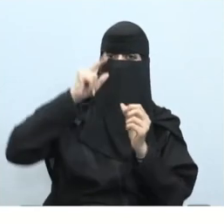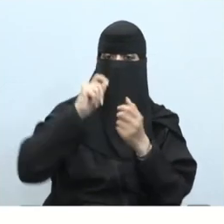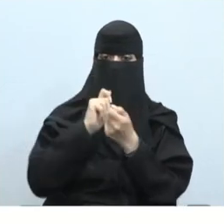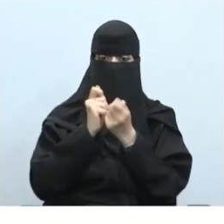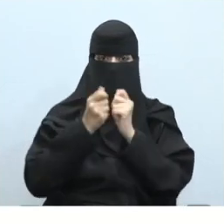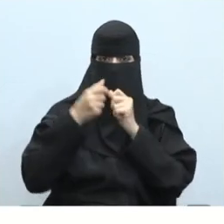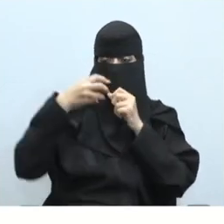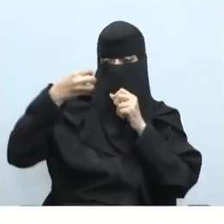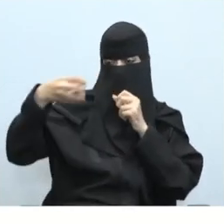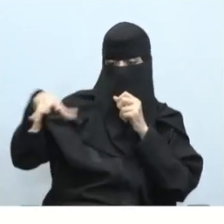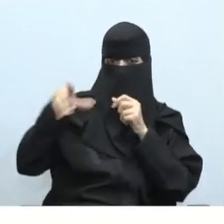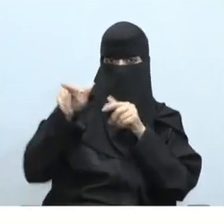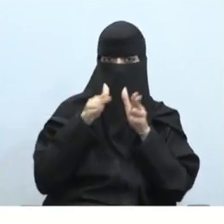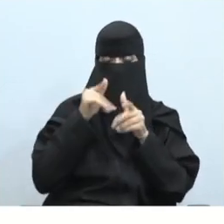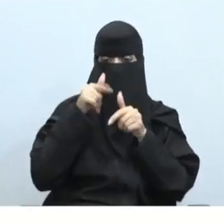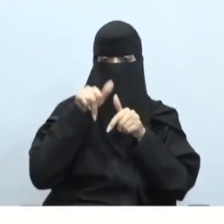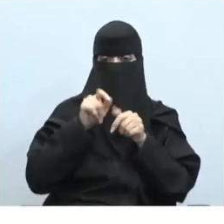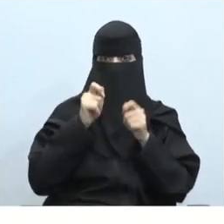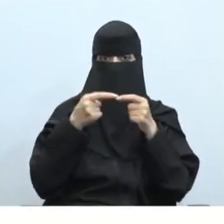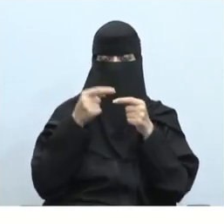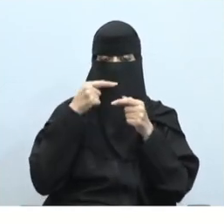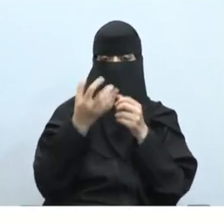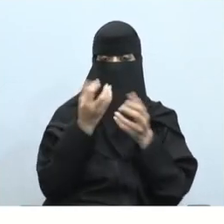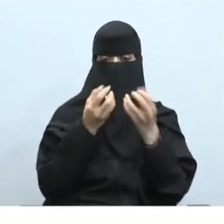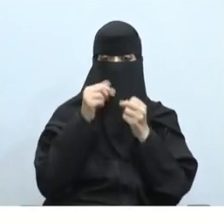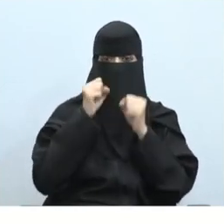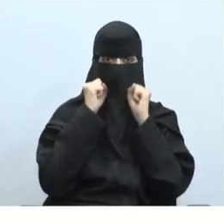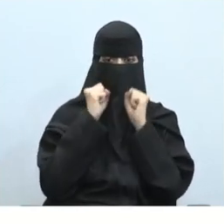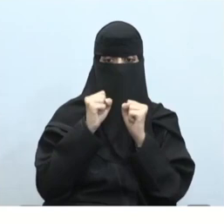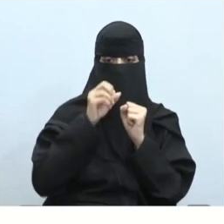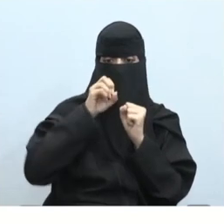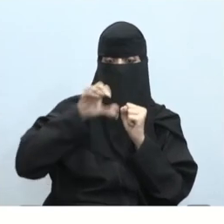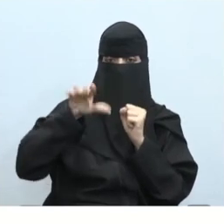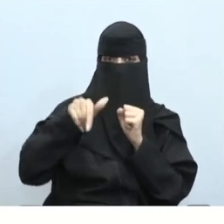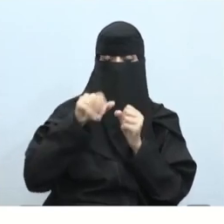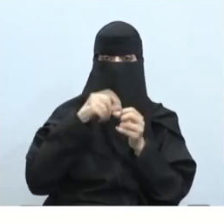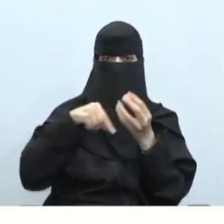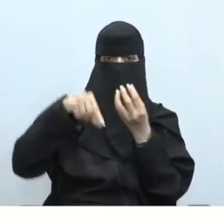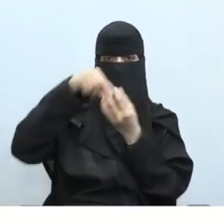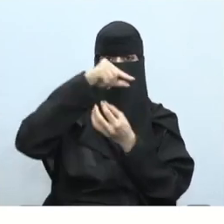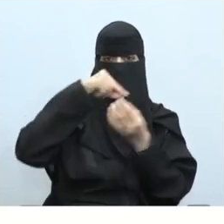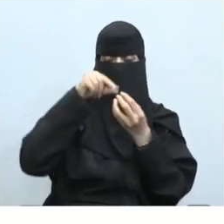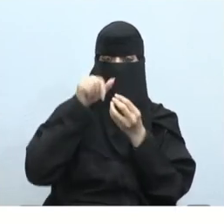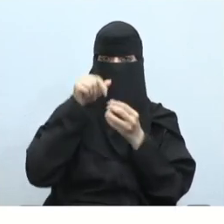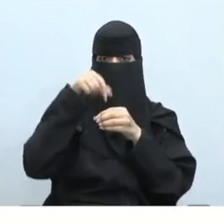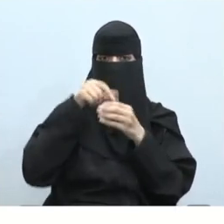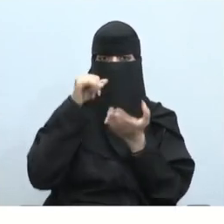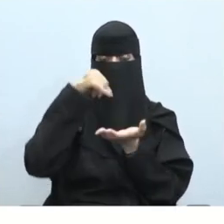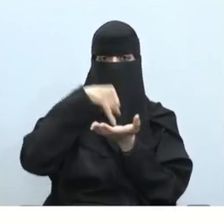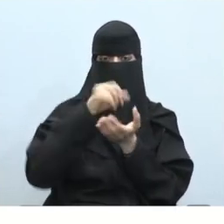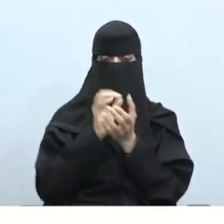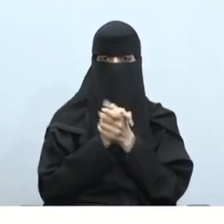الطرد المركزي التي تولد قوه طرد وبالتحديد في الوسط